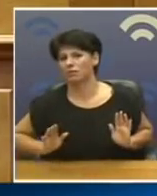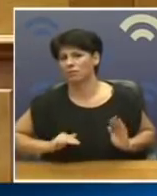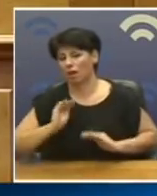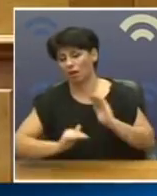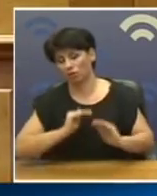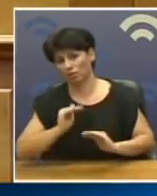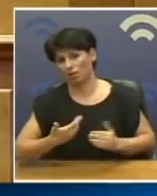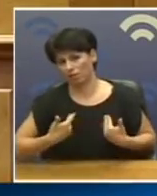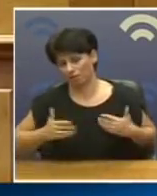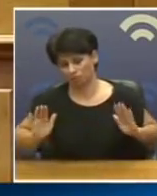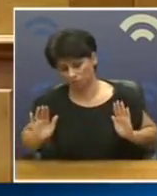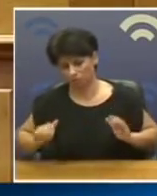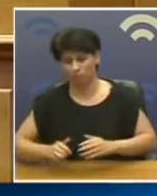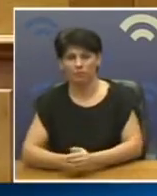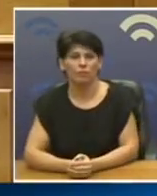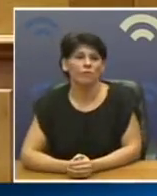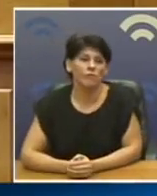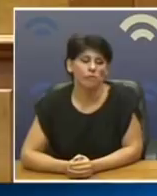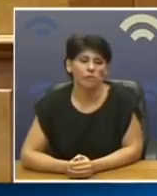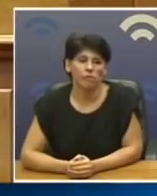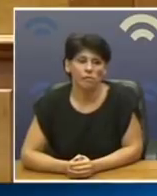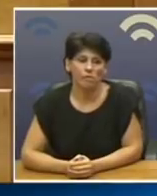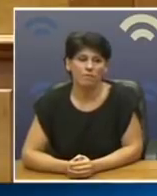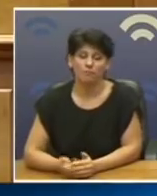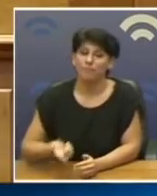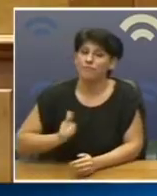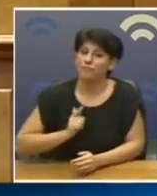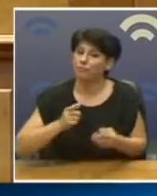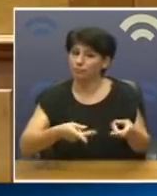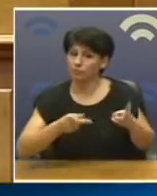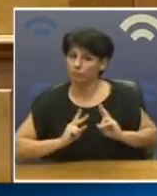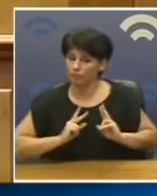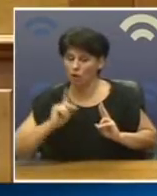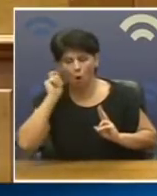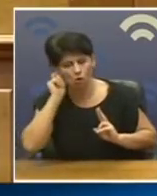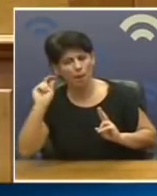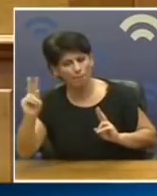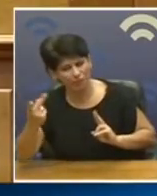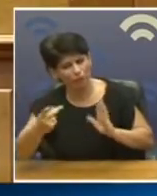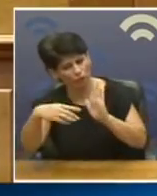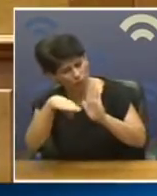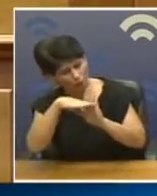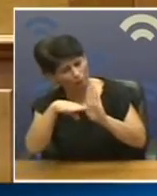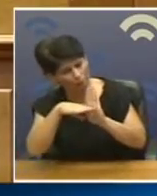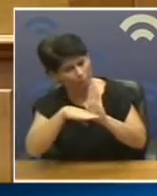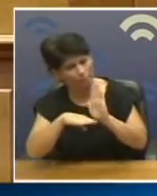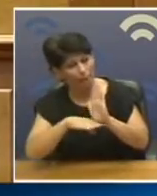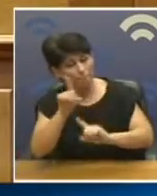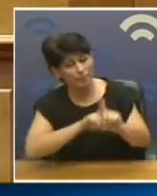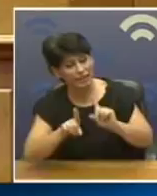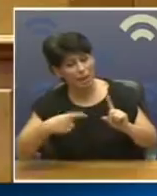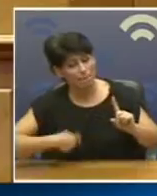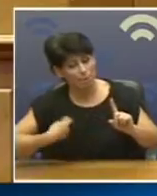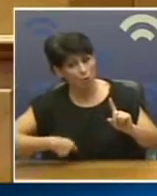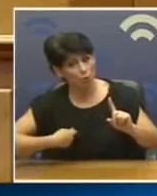αυτά. Και να απαντήσετε και με ονοματεπώνυμα. Διότι